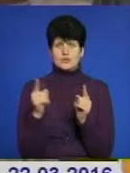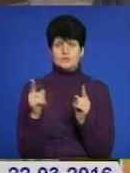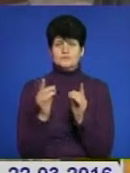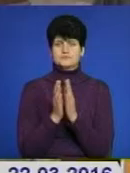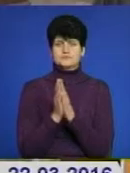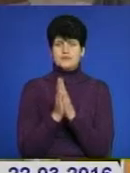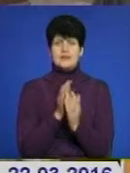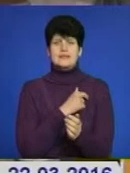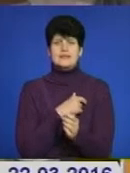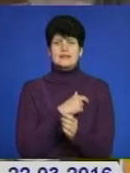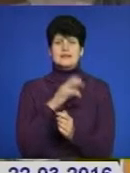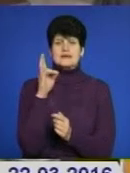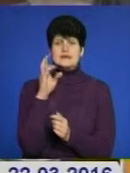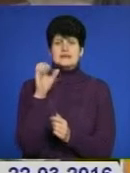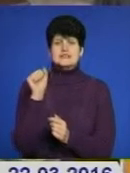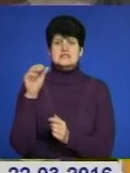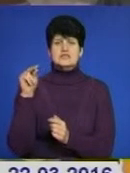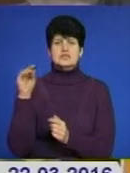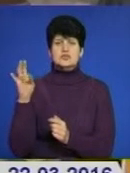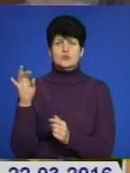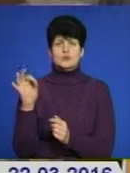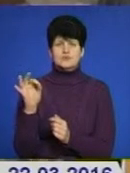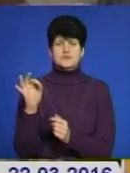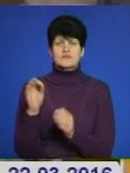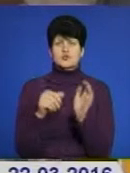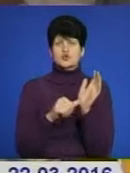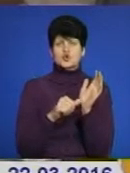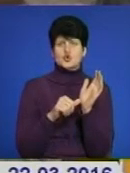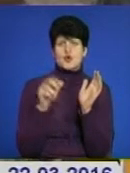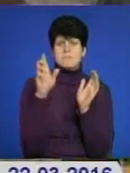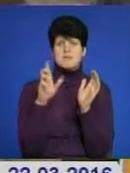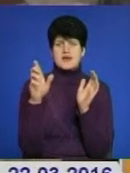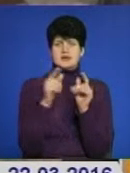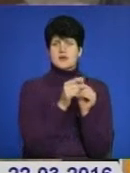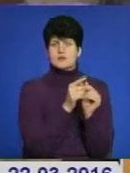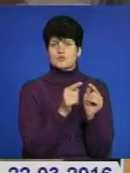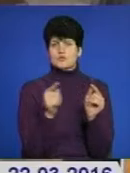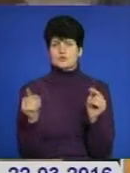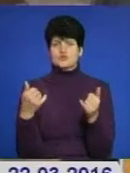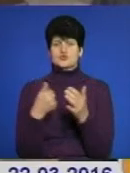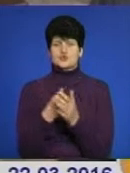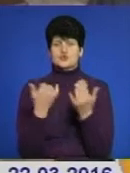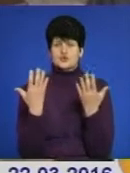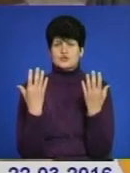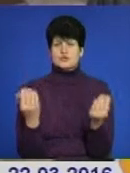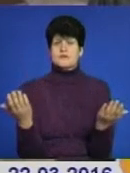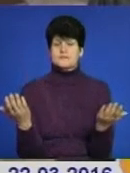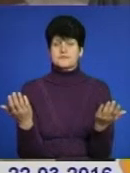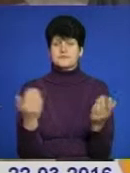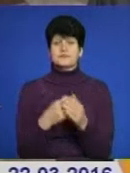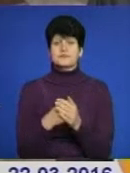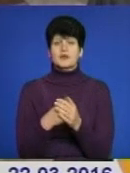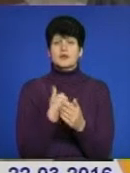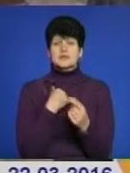заклику депутата Надії Савченко Фейгіна від 6 березня. Ну і триває практично по сьогоднішній день.